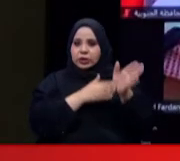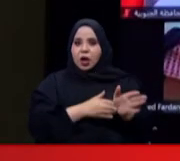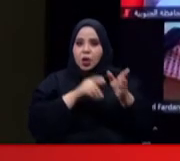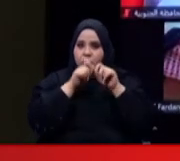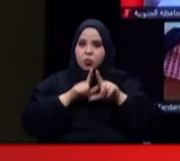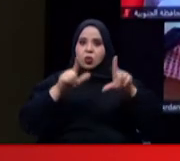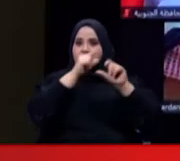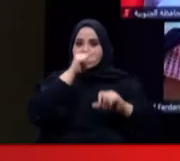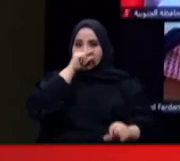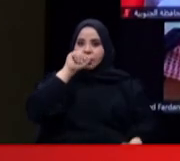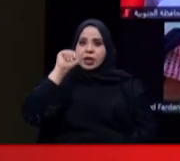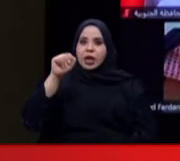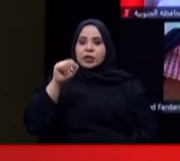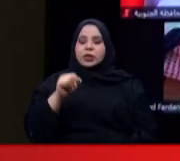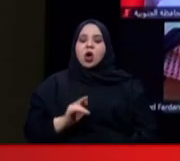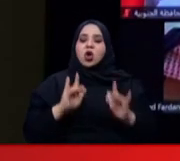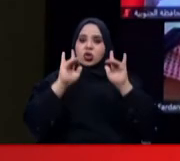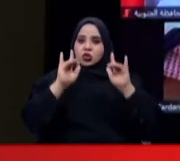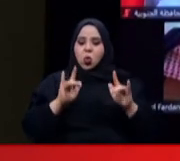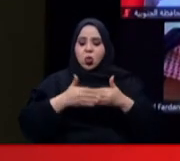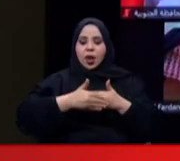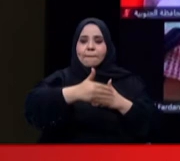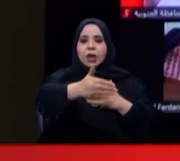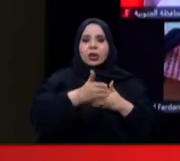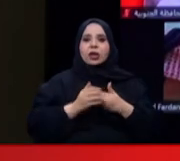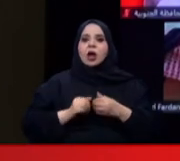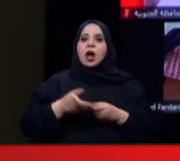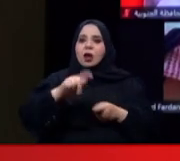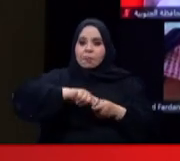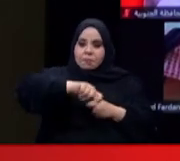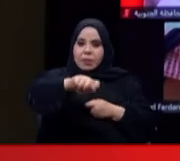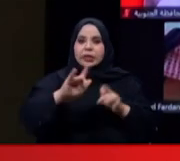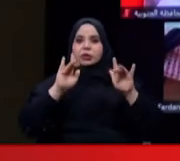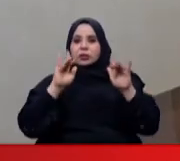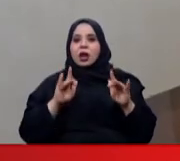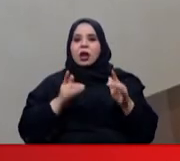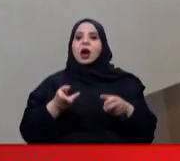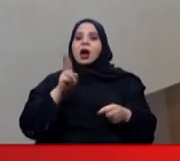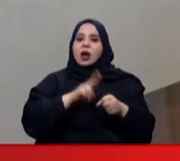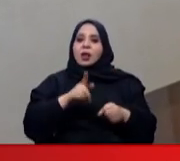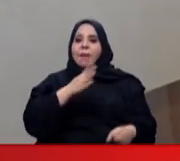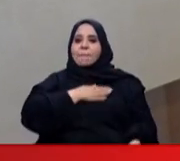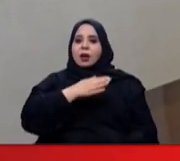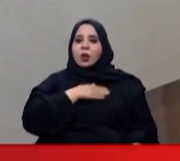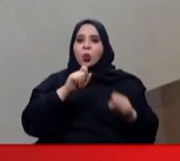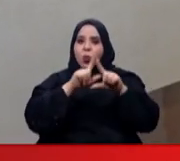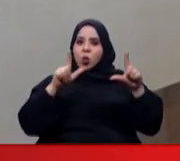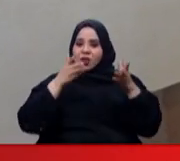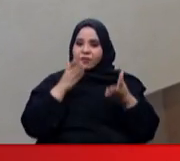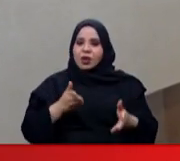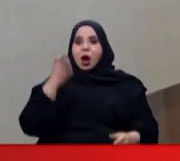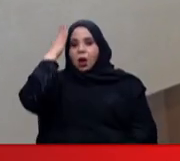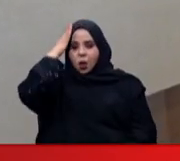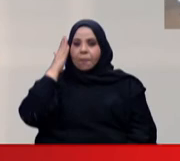الديني وترتيب الجلوس حول المآتم والمحافظة على التباعد الاحترازي أثناء المواكب الحسينية، وهما يعكس مستوى